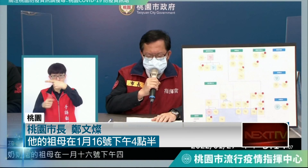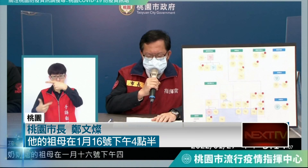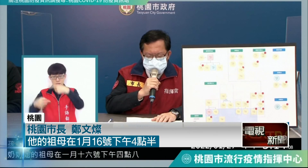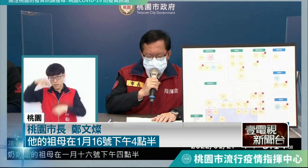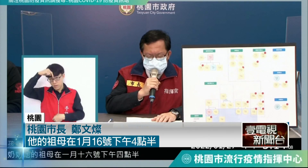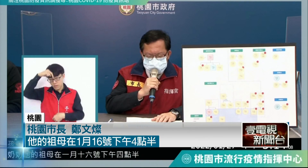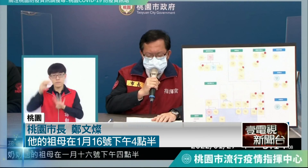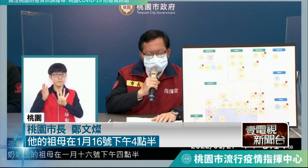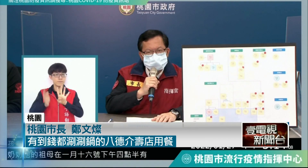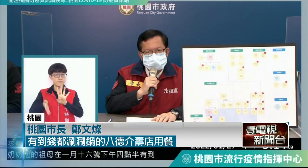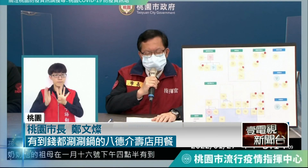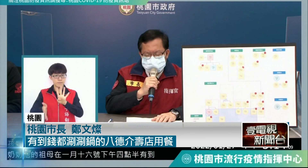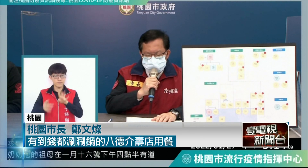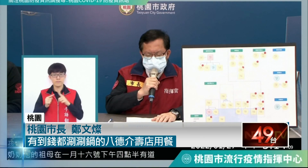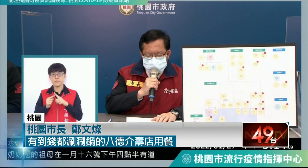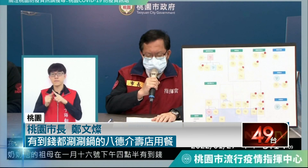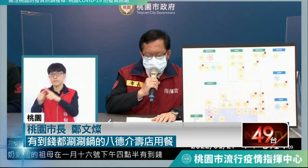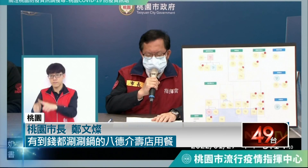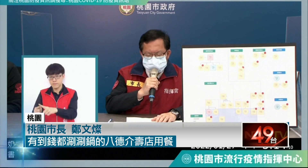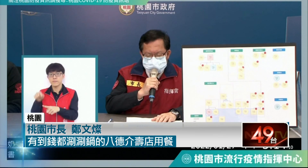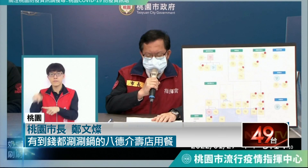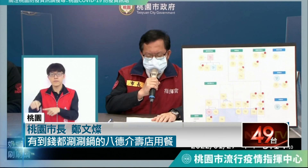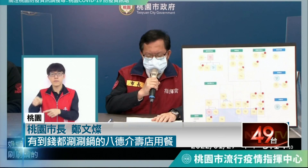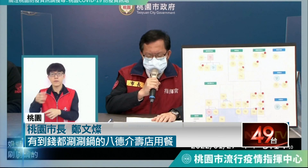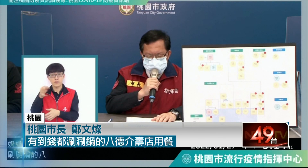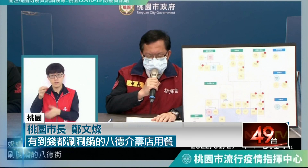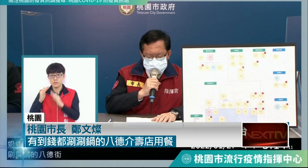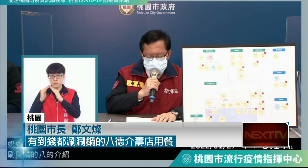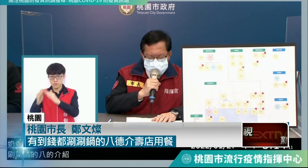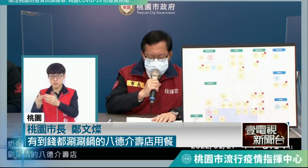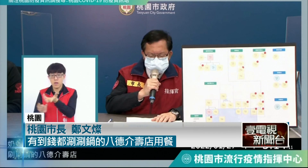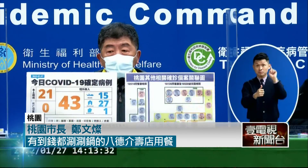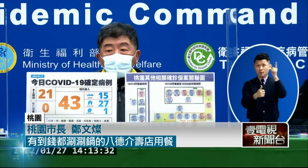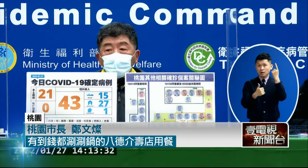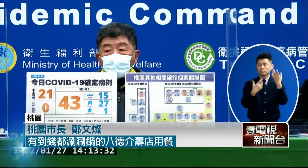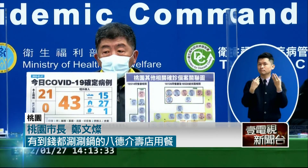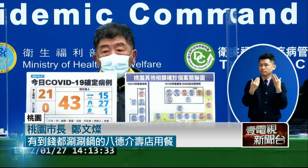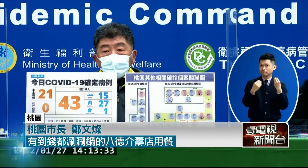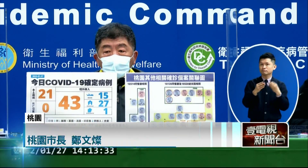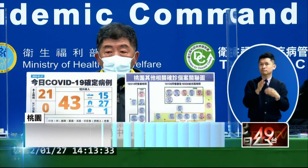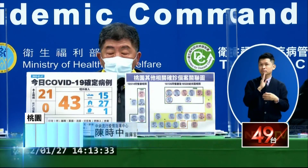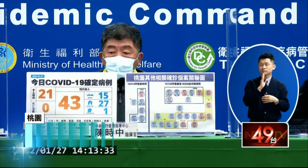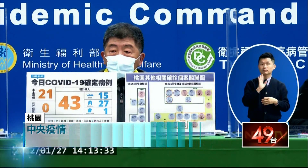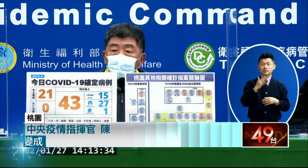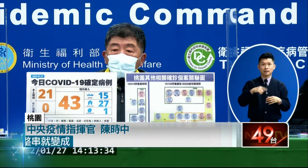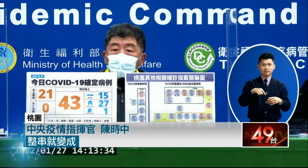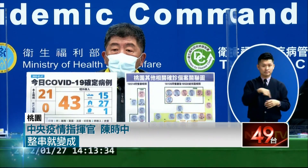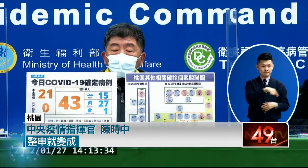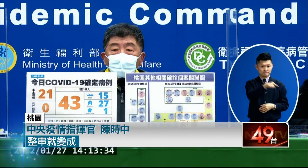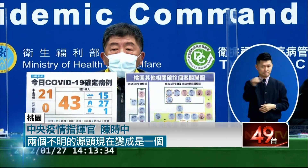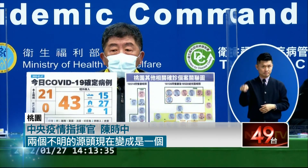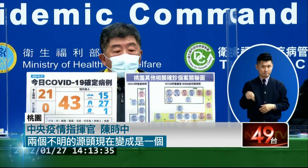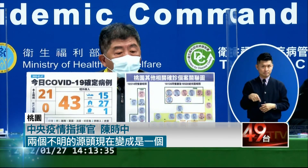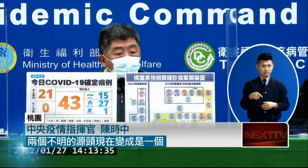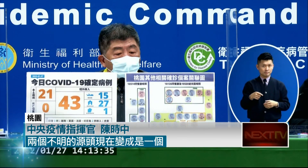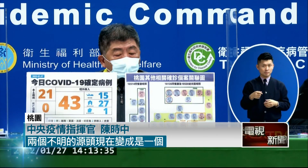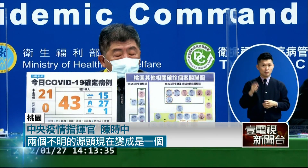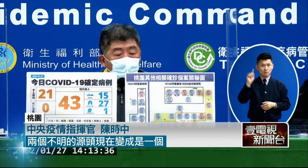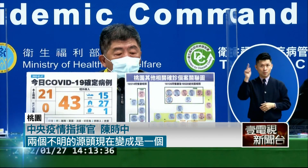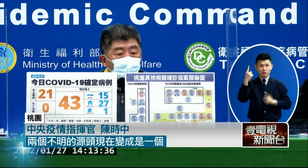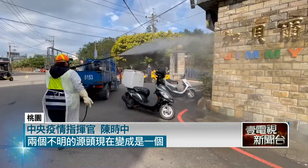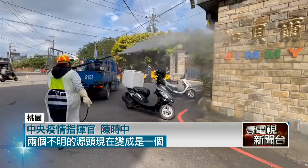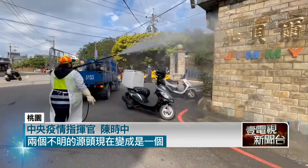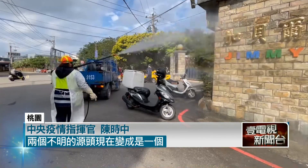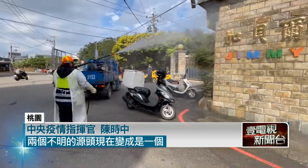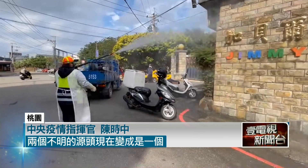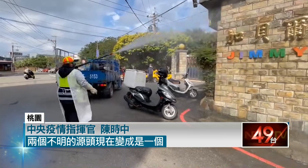下午4点半有到前都刷刷锅的巴德接受店用餐， 整串就变成2个不明的源头，现在变成是